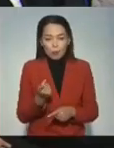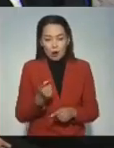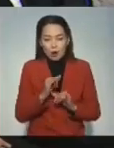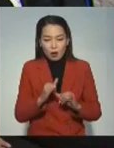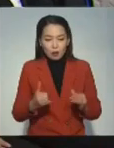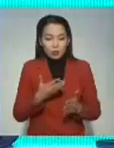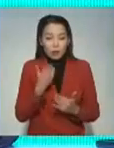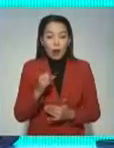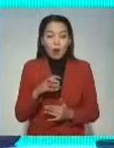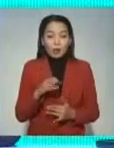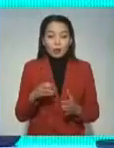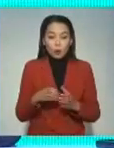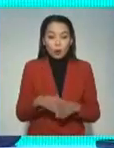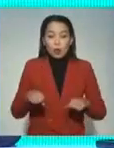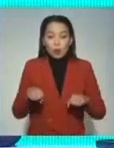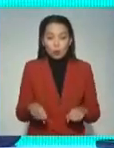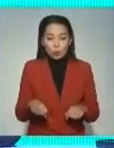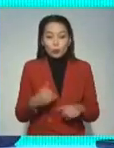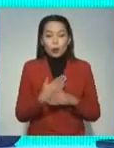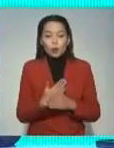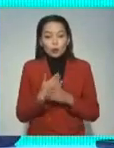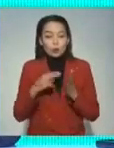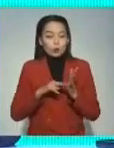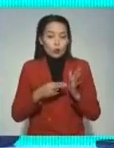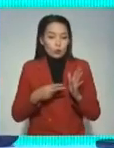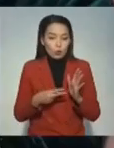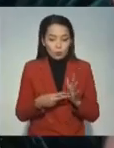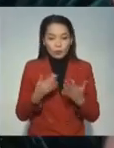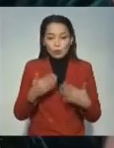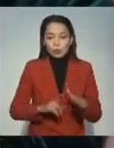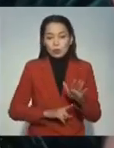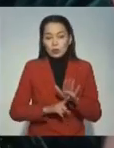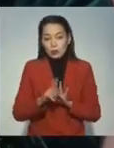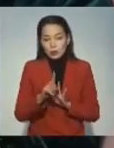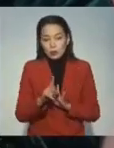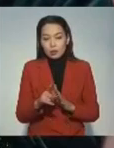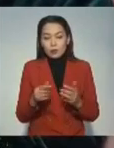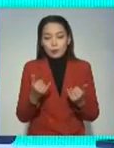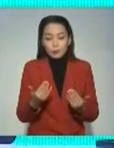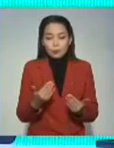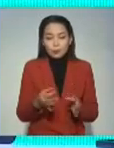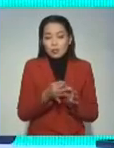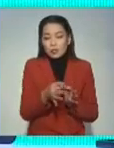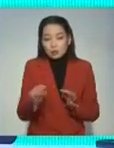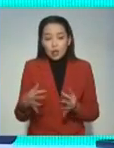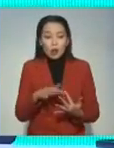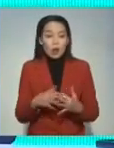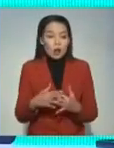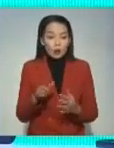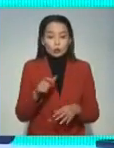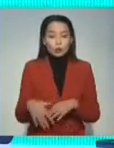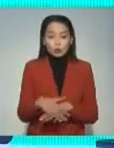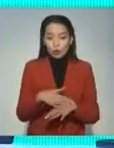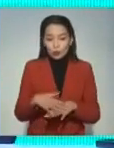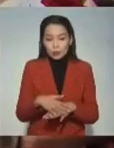Аманат партиясы құқықтық көмек жобасын бүгінде қолға алдық. Бірақ Шалғайдағы ауыл